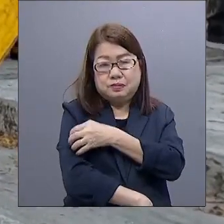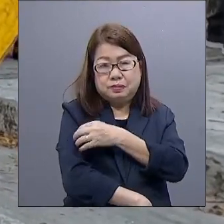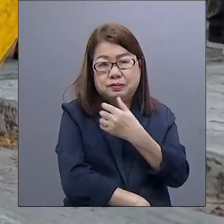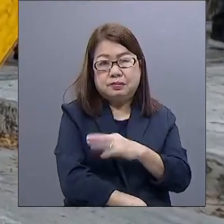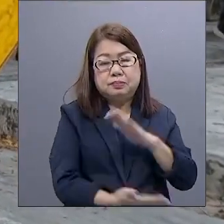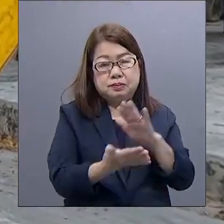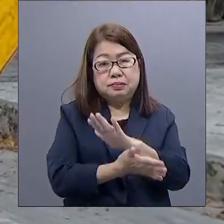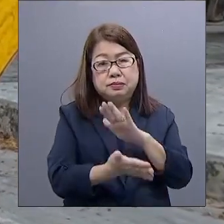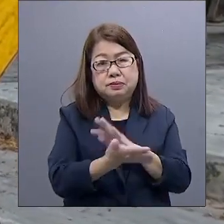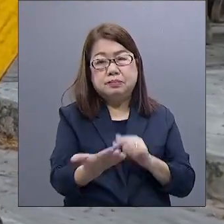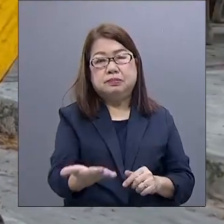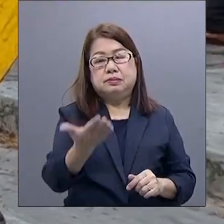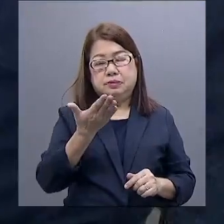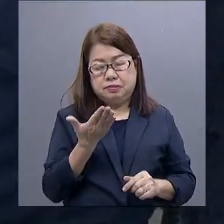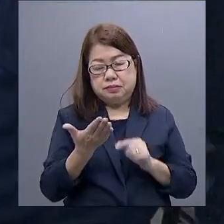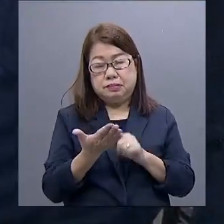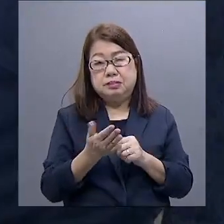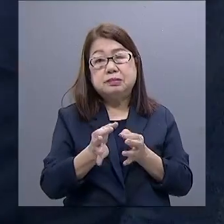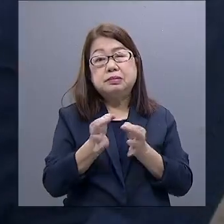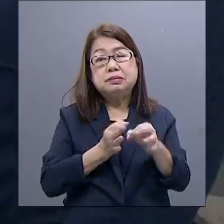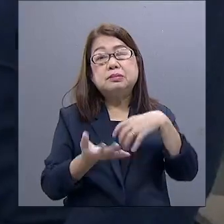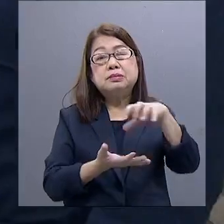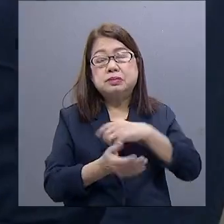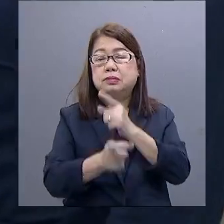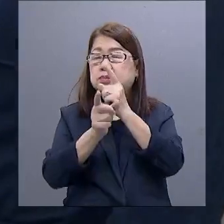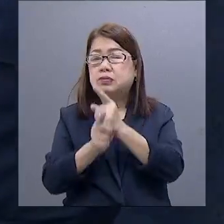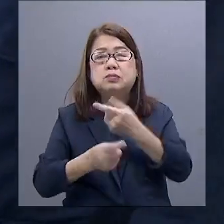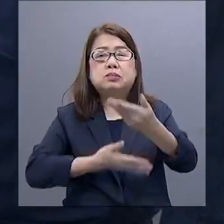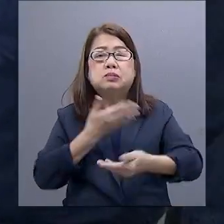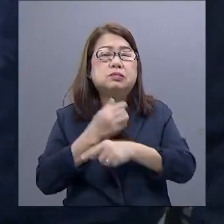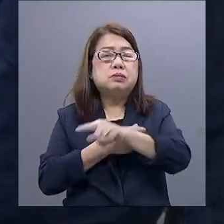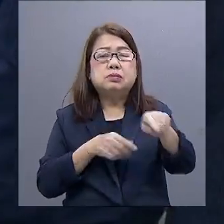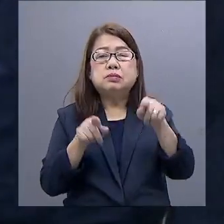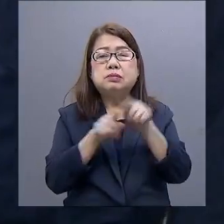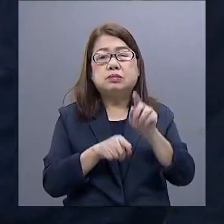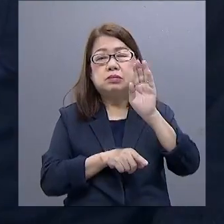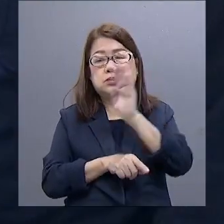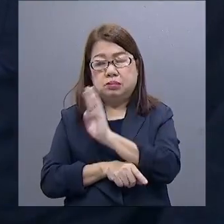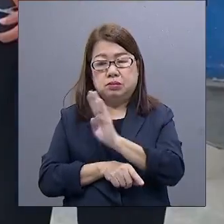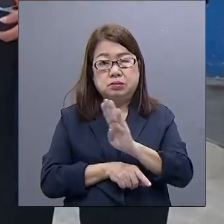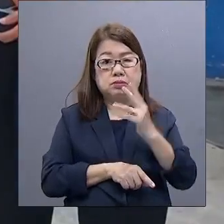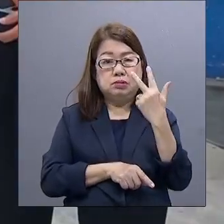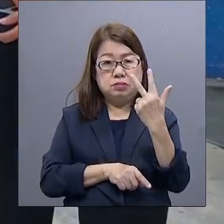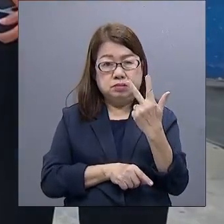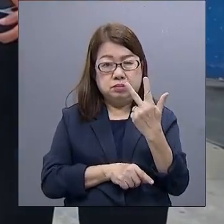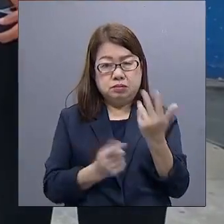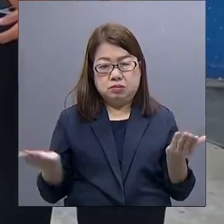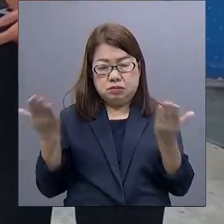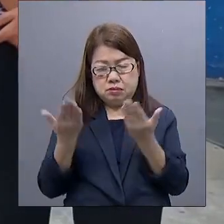แบพระสานจิงเป็นราคาayo โดดกส้ลแวดา ใหาร้คาตำสุดจ